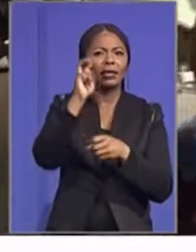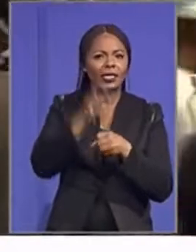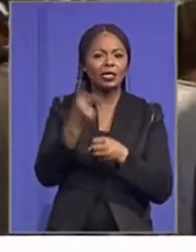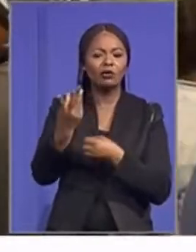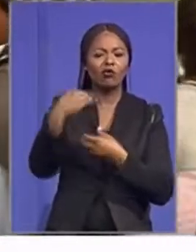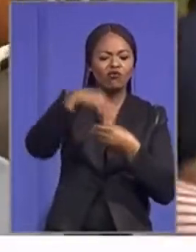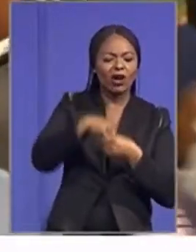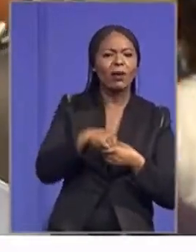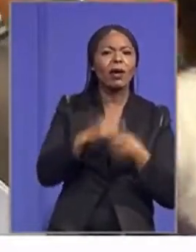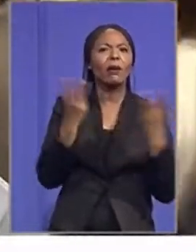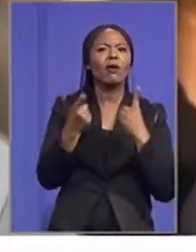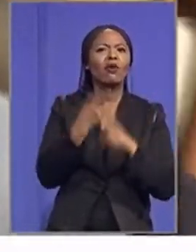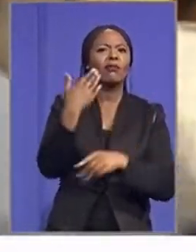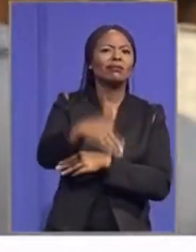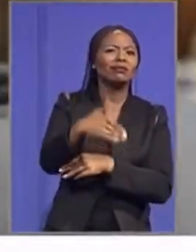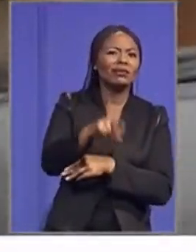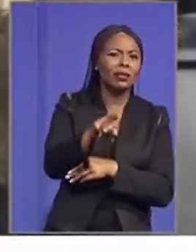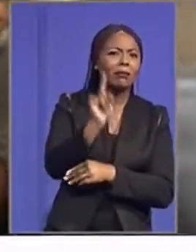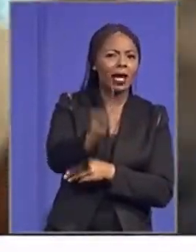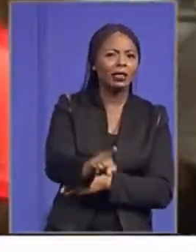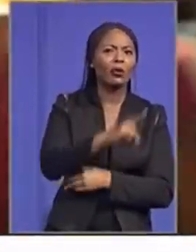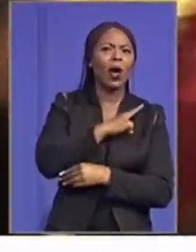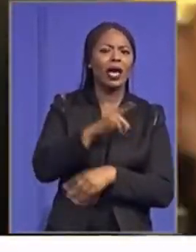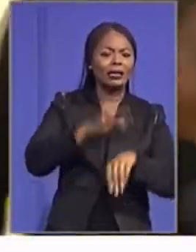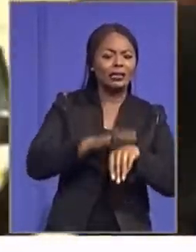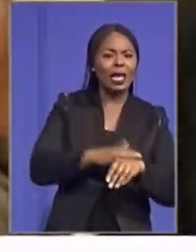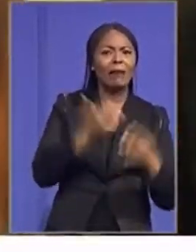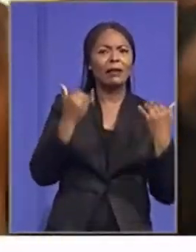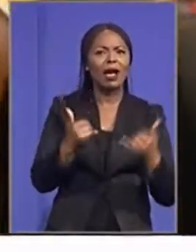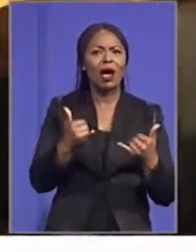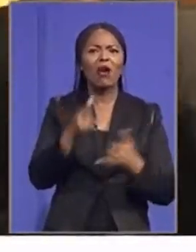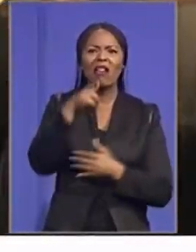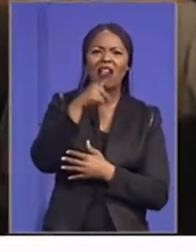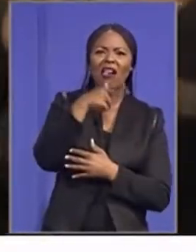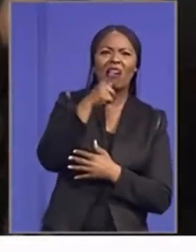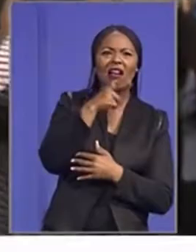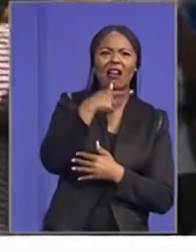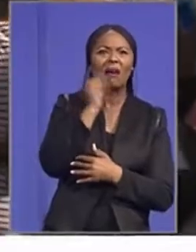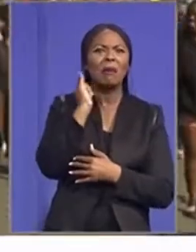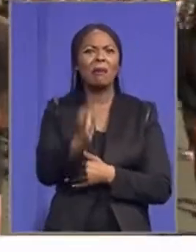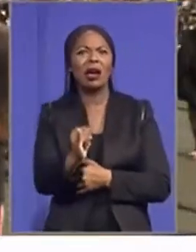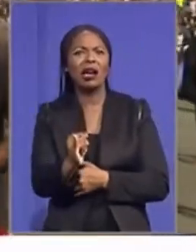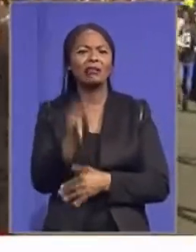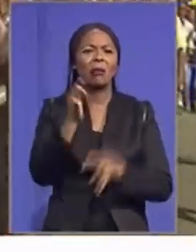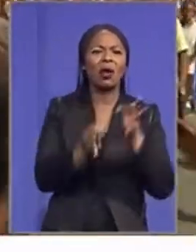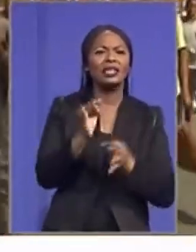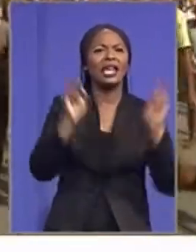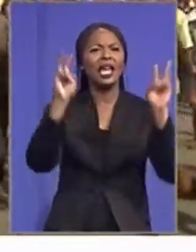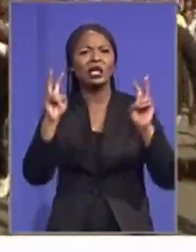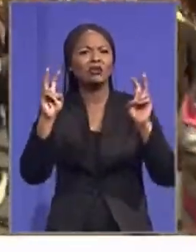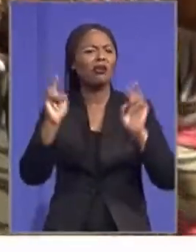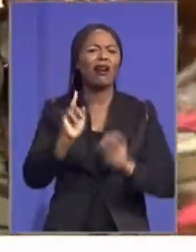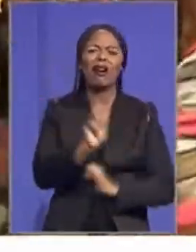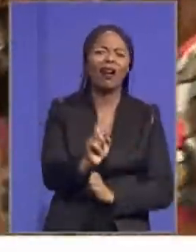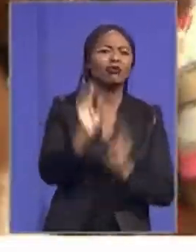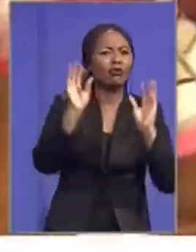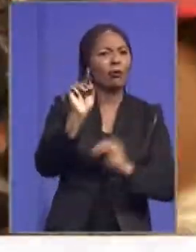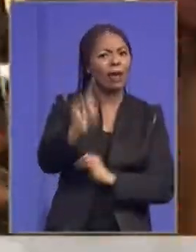mo nakong e re le mo ho yona ha ba tshwanela hore ba tswelle pele ka dipolelo tse ke bonang ba tsweletse ka tsona tsa sepolotiki. Se botlhokwa hape ke